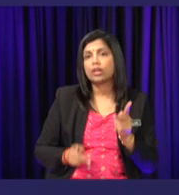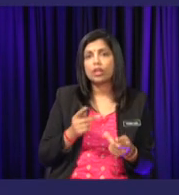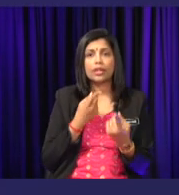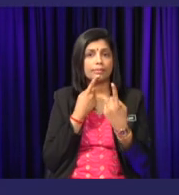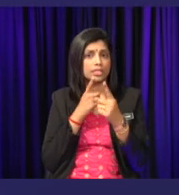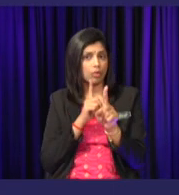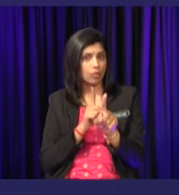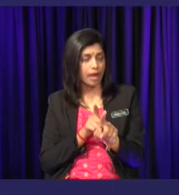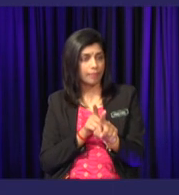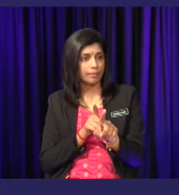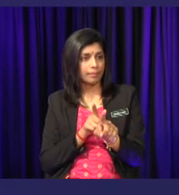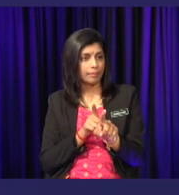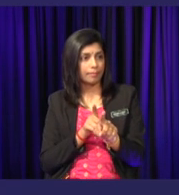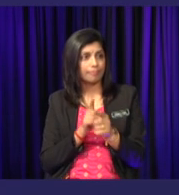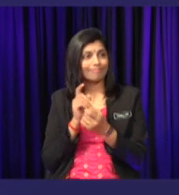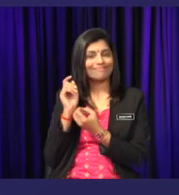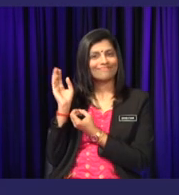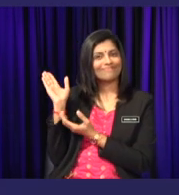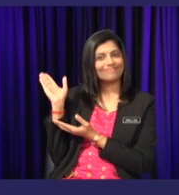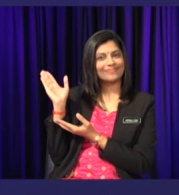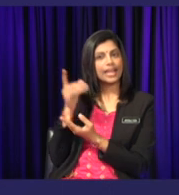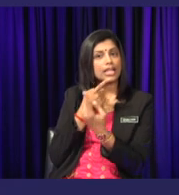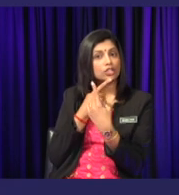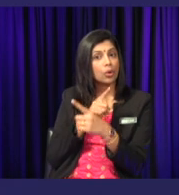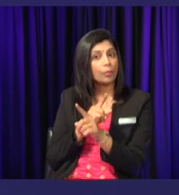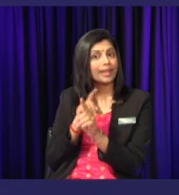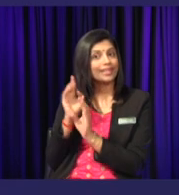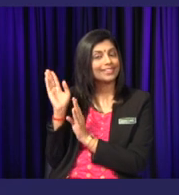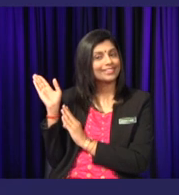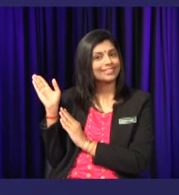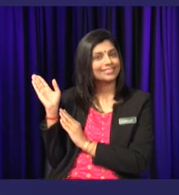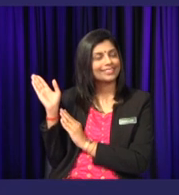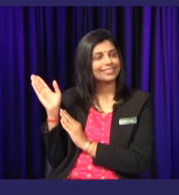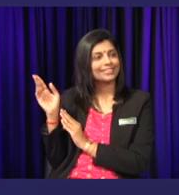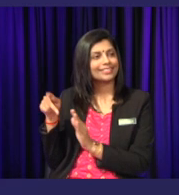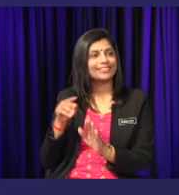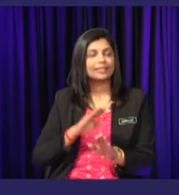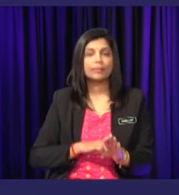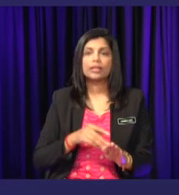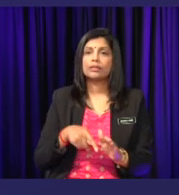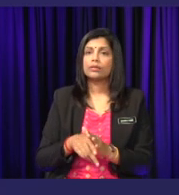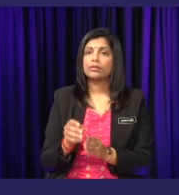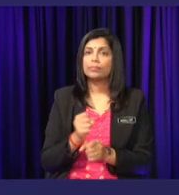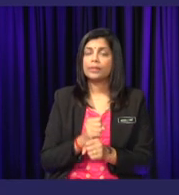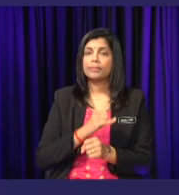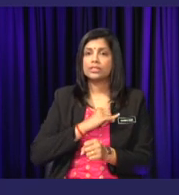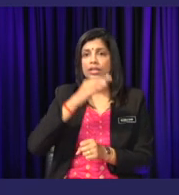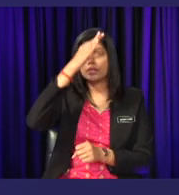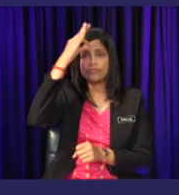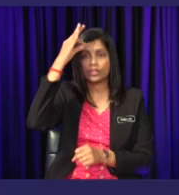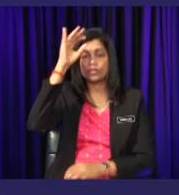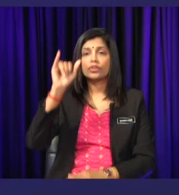Nah inilah yang sepatunya kita pindahkan ya pada pendapat saya yang